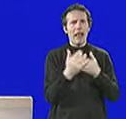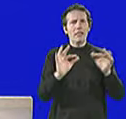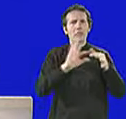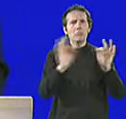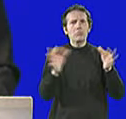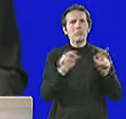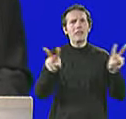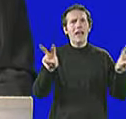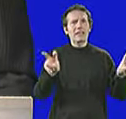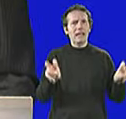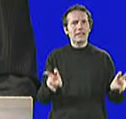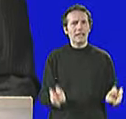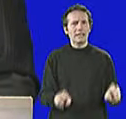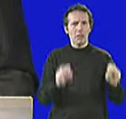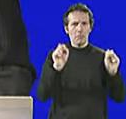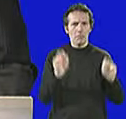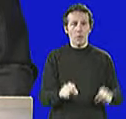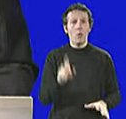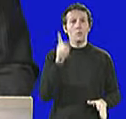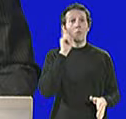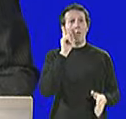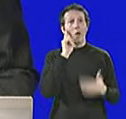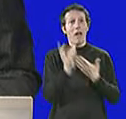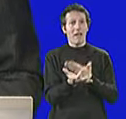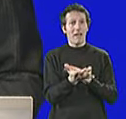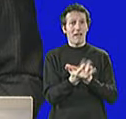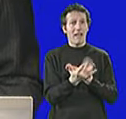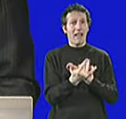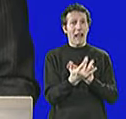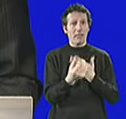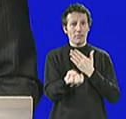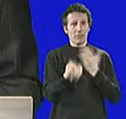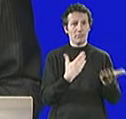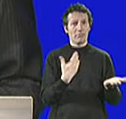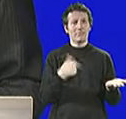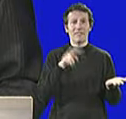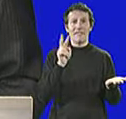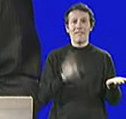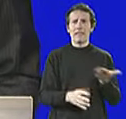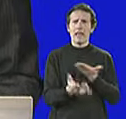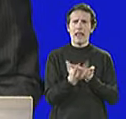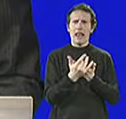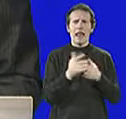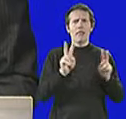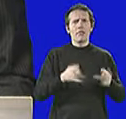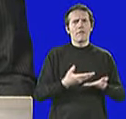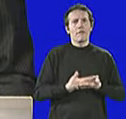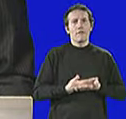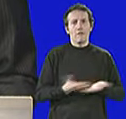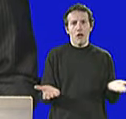extraits, parce que cette lettre, je l'ai trouvée sincère,